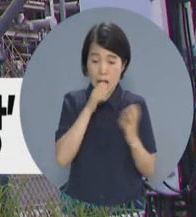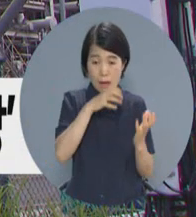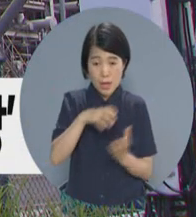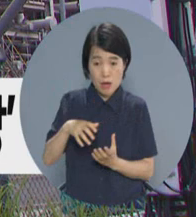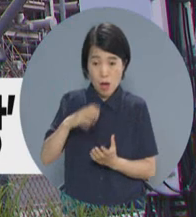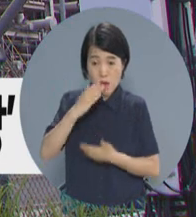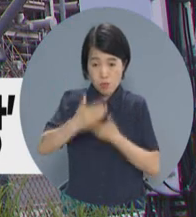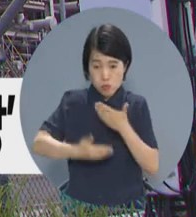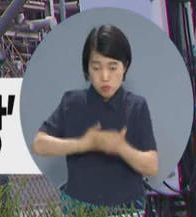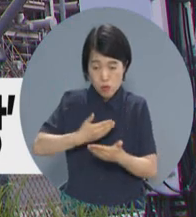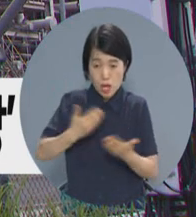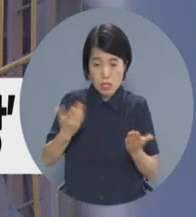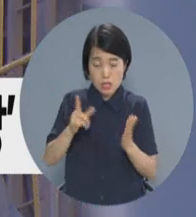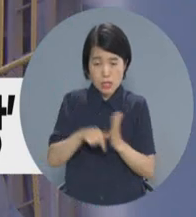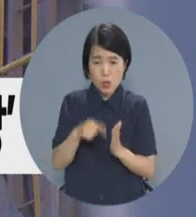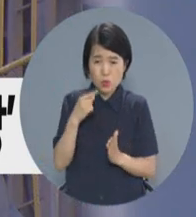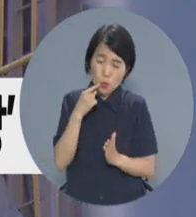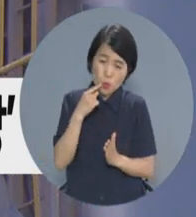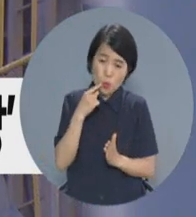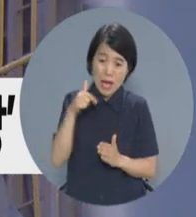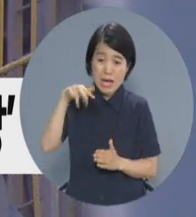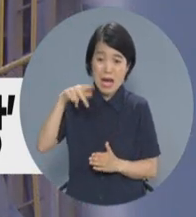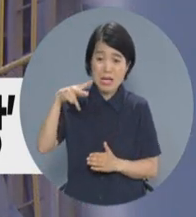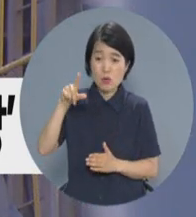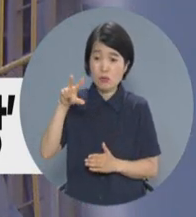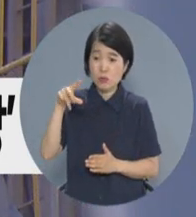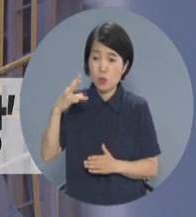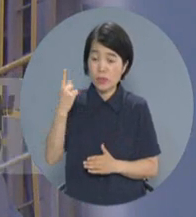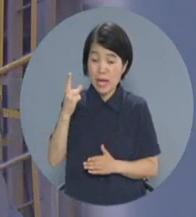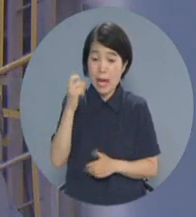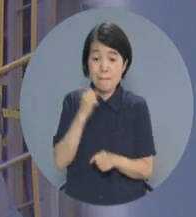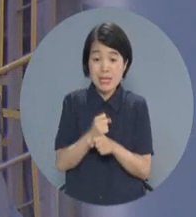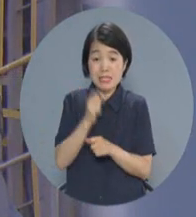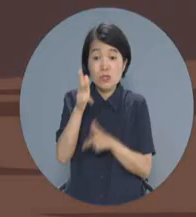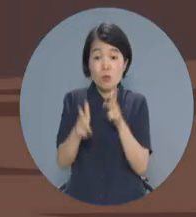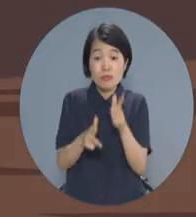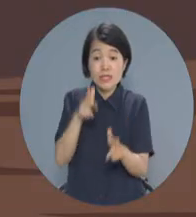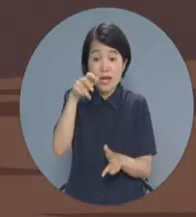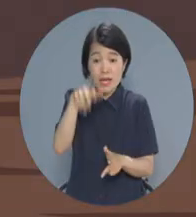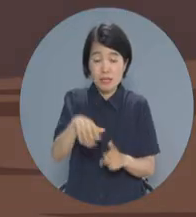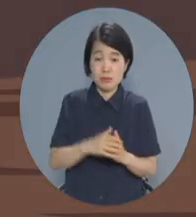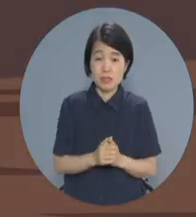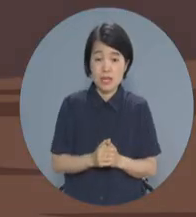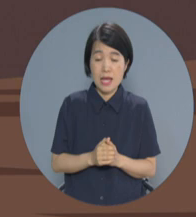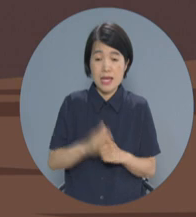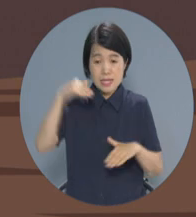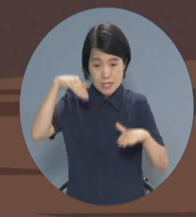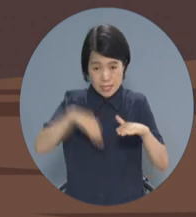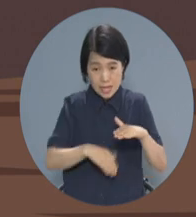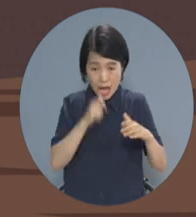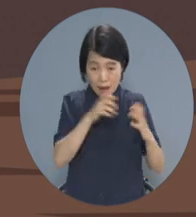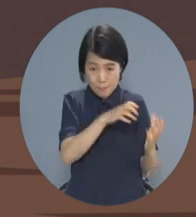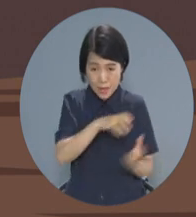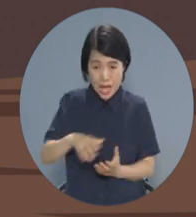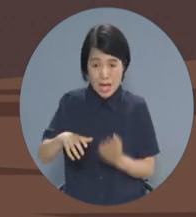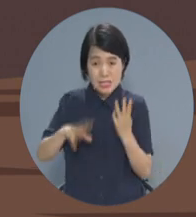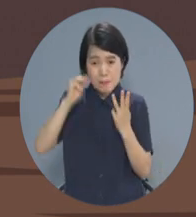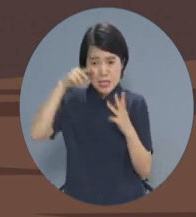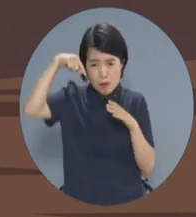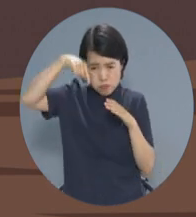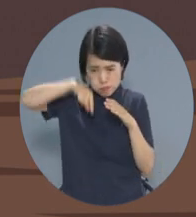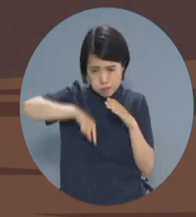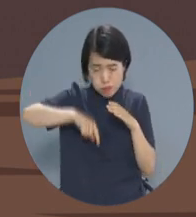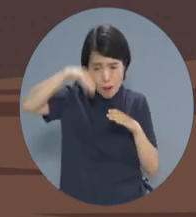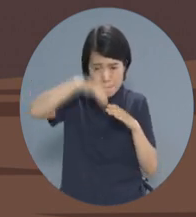이뤄진 곳은 강한 염기성 물질인 가성소다를 제조하는 공장이었는데 당시 지하 배관이 있는 3m 깊이까지 땅을